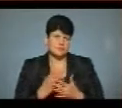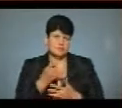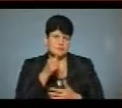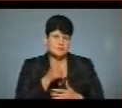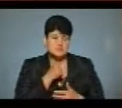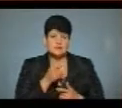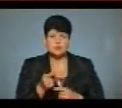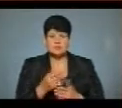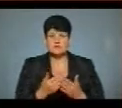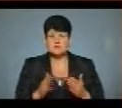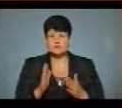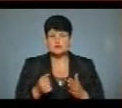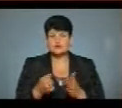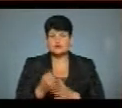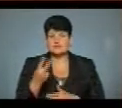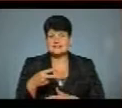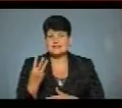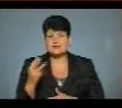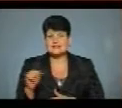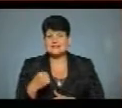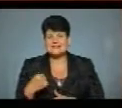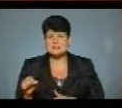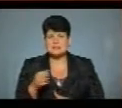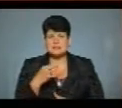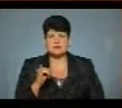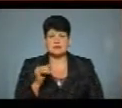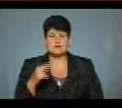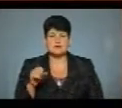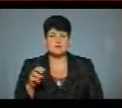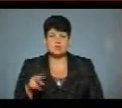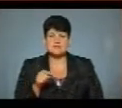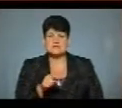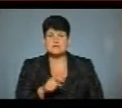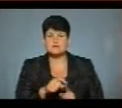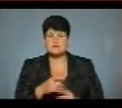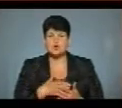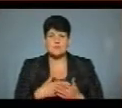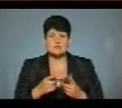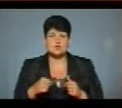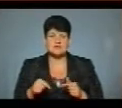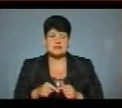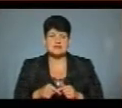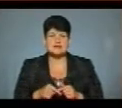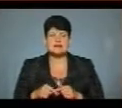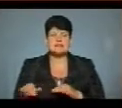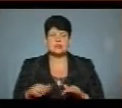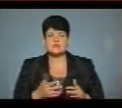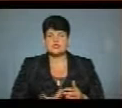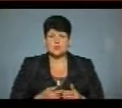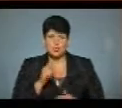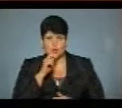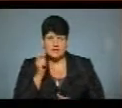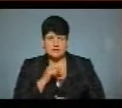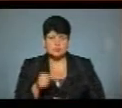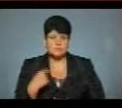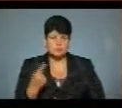Тернополі виставка триватиме до 23 серпня, повідомила Ірина Демкура. За її словами, громадська організація «Ділові жінки України» в